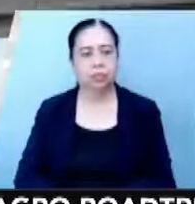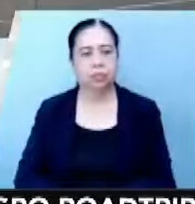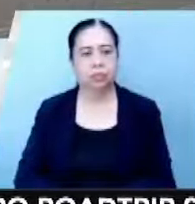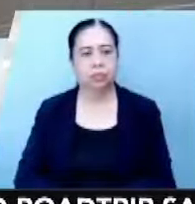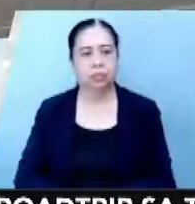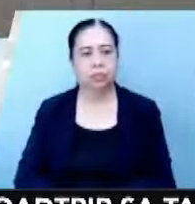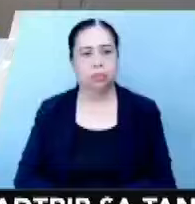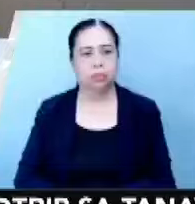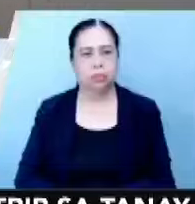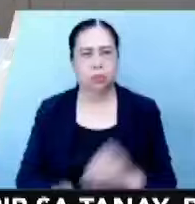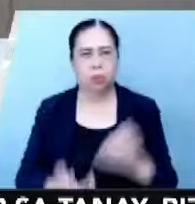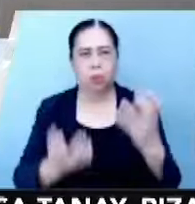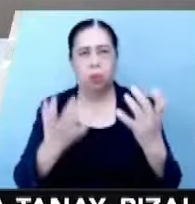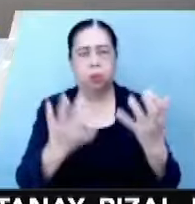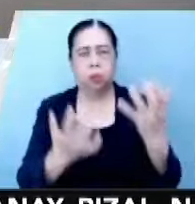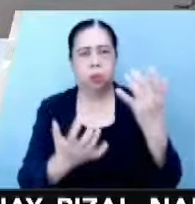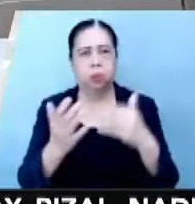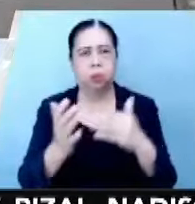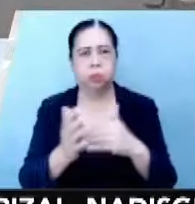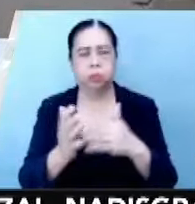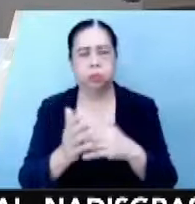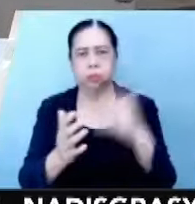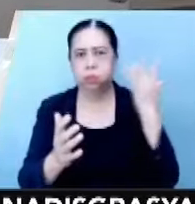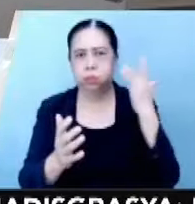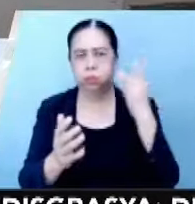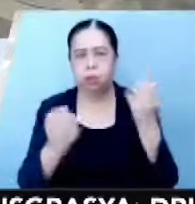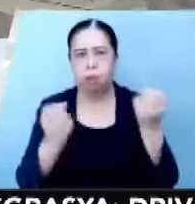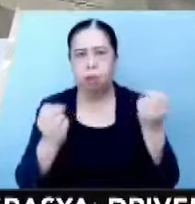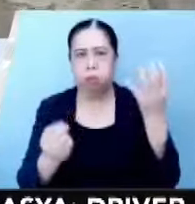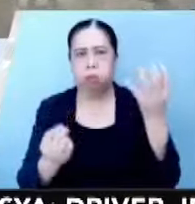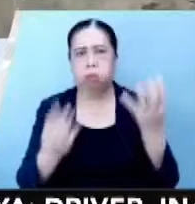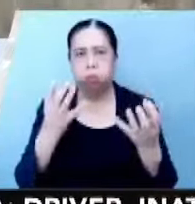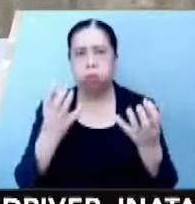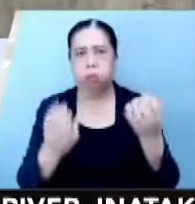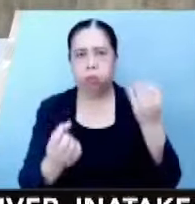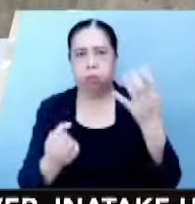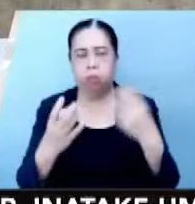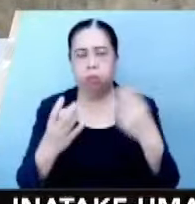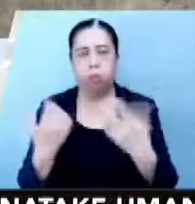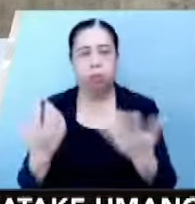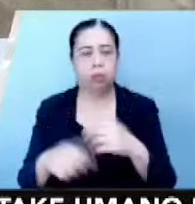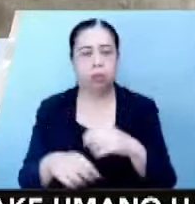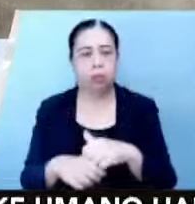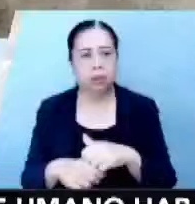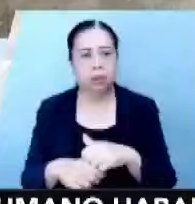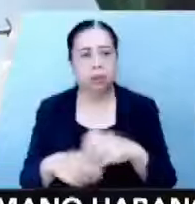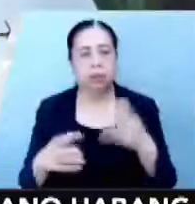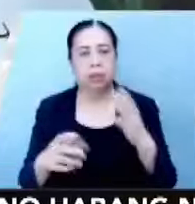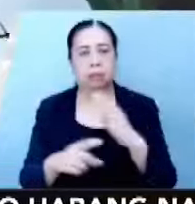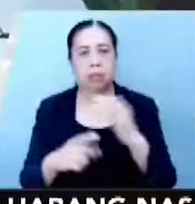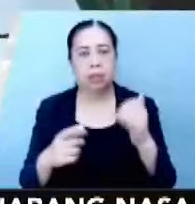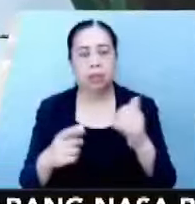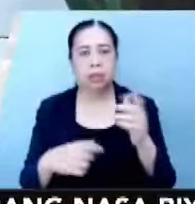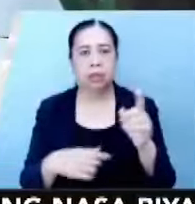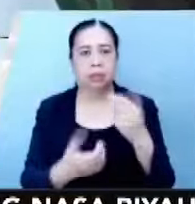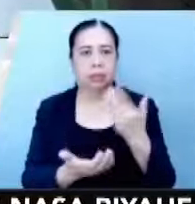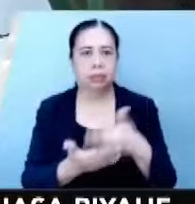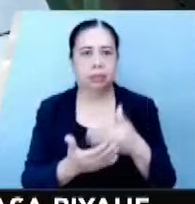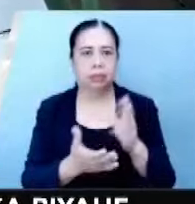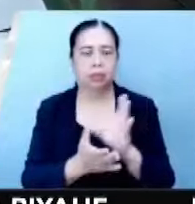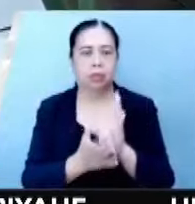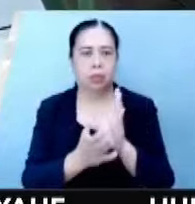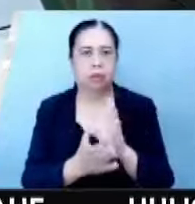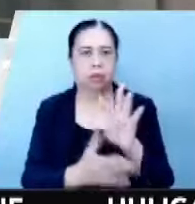Makakapal ang usok at sunod-sunod ang pagsabog ng mga paputok sa isang bodega sa Marquez Drive, Barangay Tetuan, Zamboanga City, pasado alas 4 ng